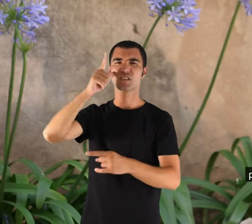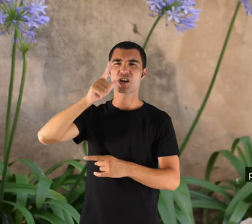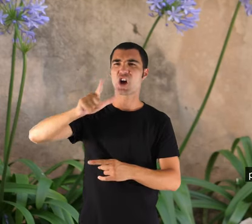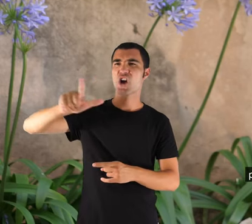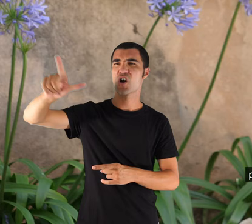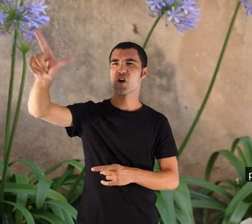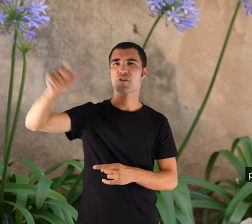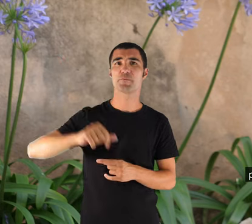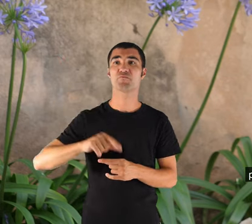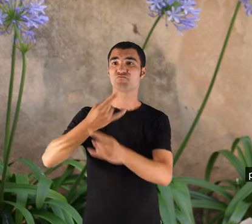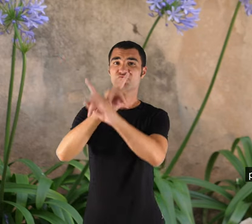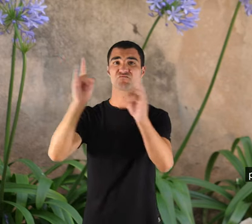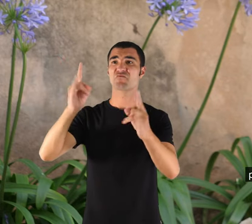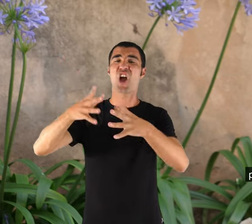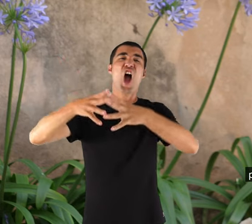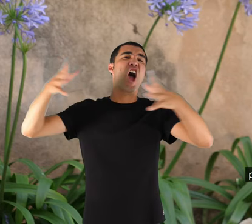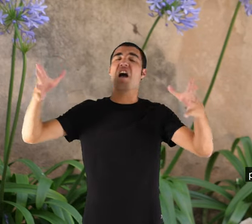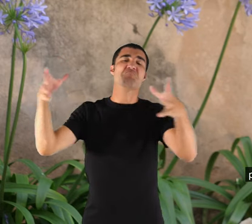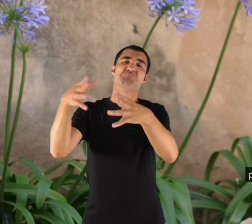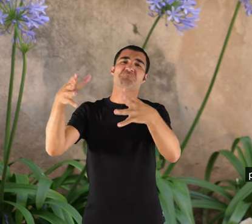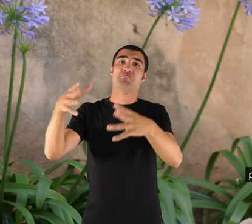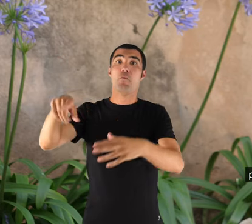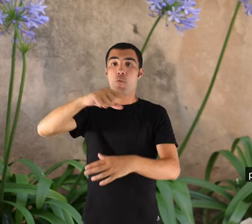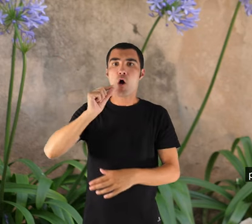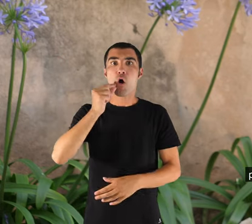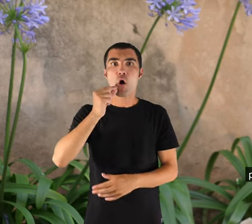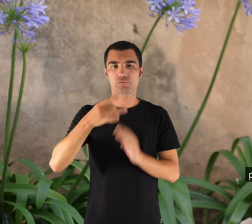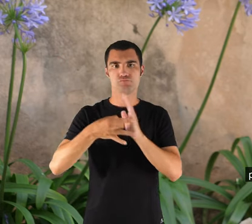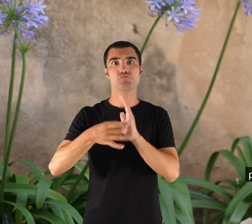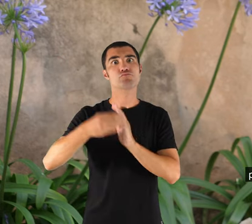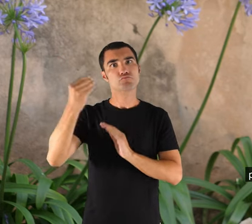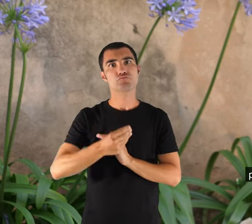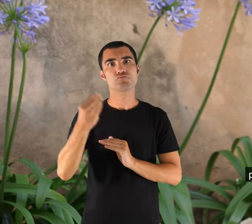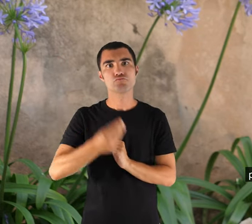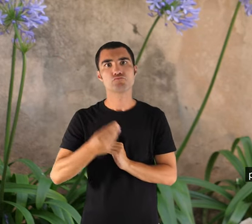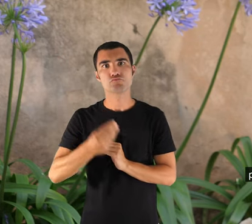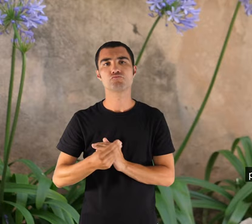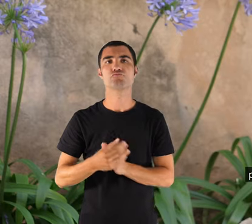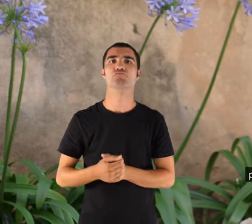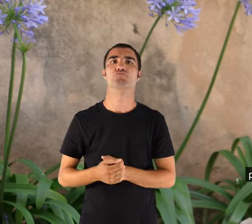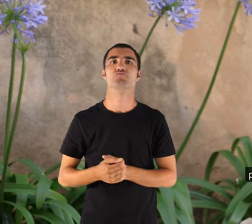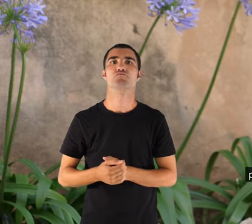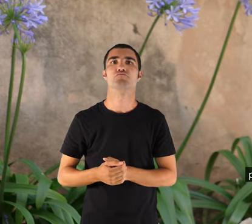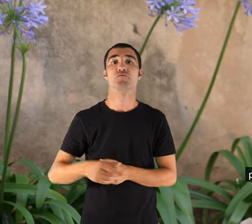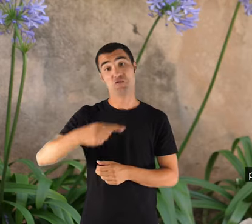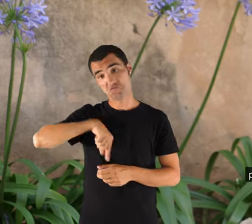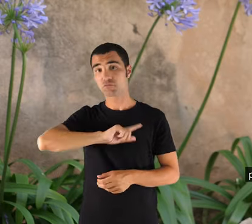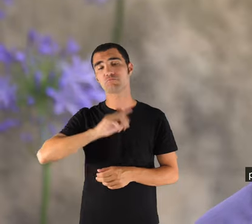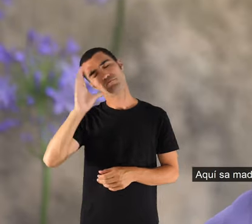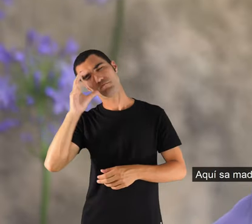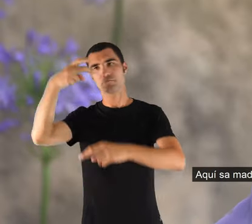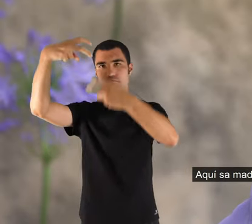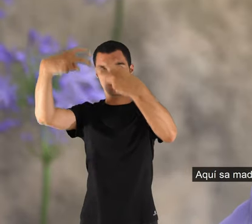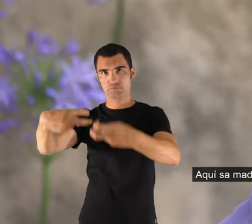I era un olivar que no era massa gros, però feia una oliva molt bona. I mos feien dormir allà.